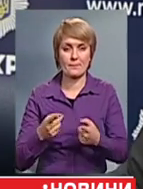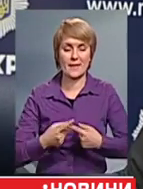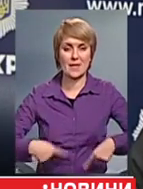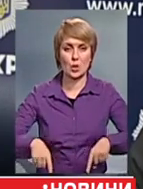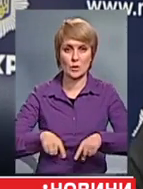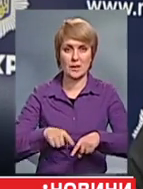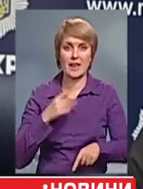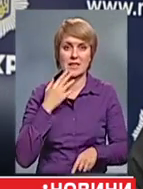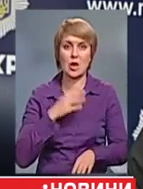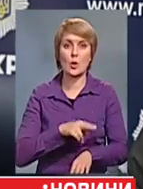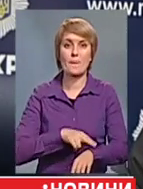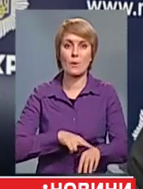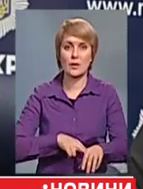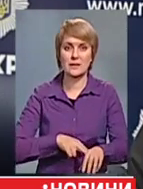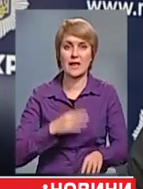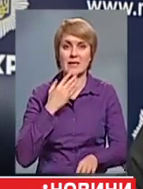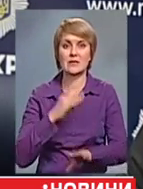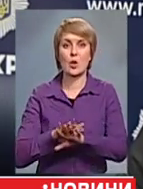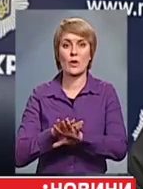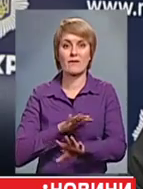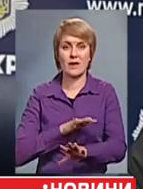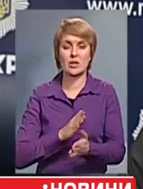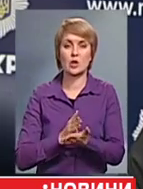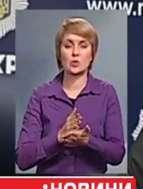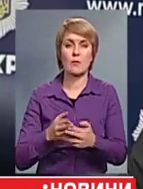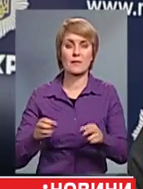підрозділи Національної поліції, Національної гвардії,